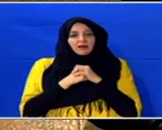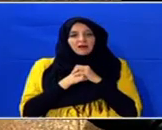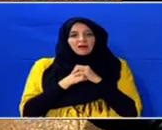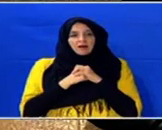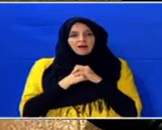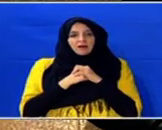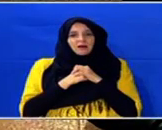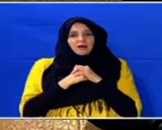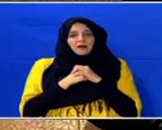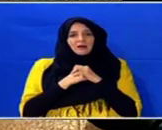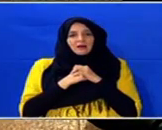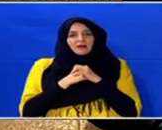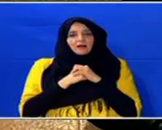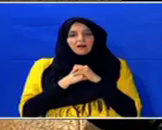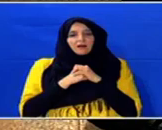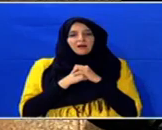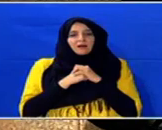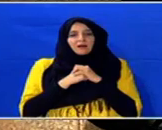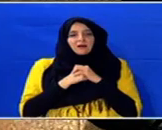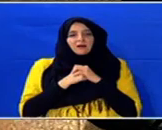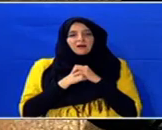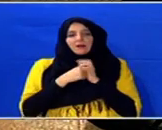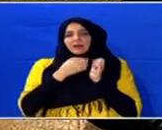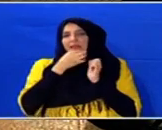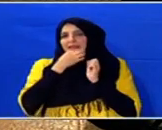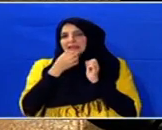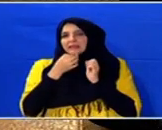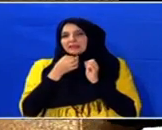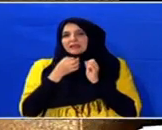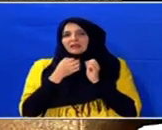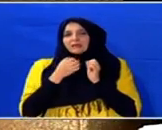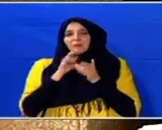ولا ما تخدمش ولا حاجة تسمى تروح.